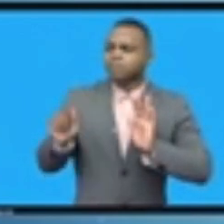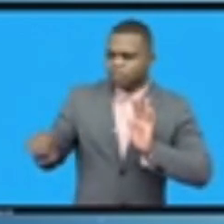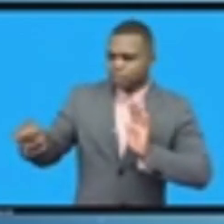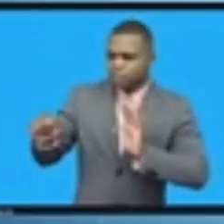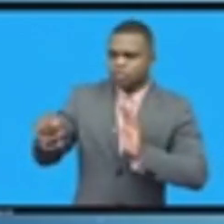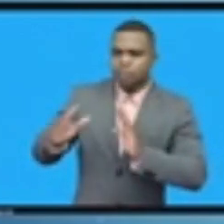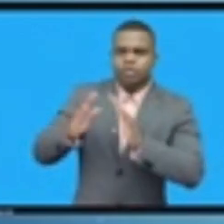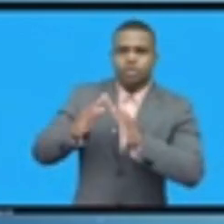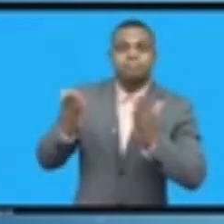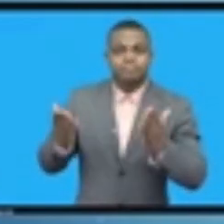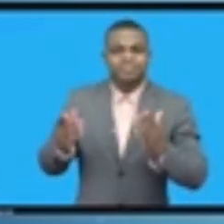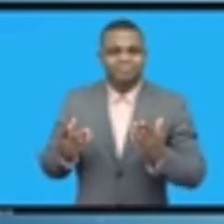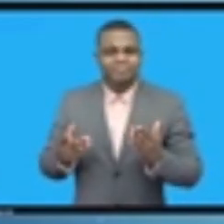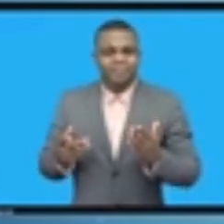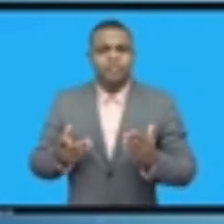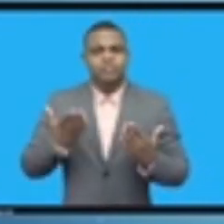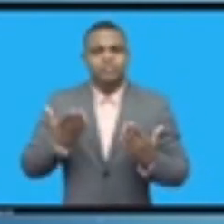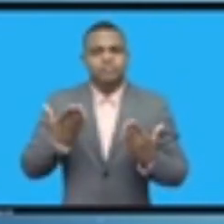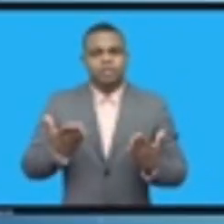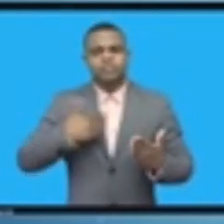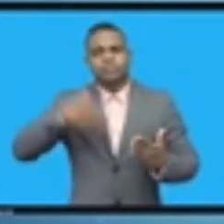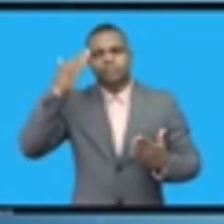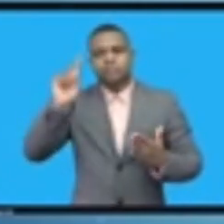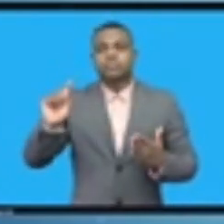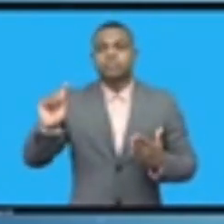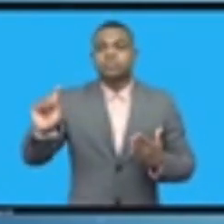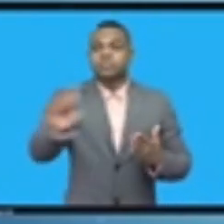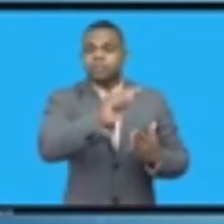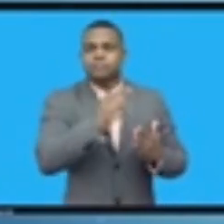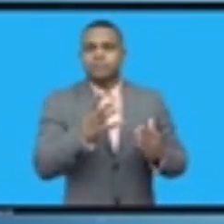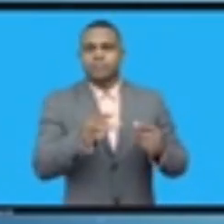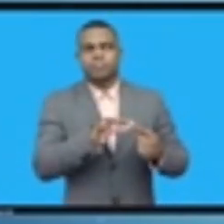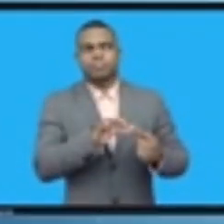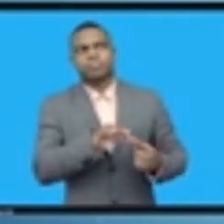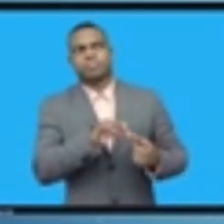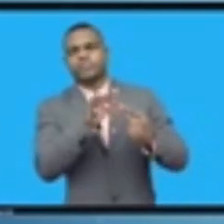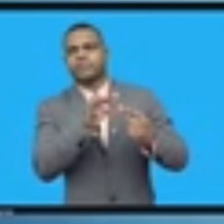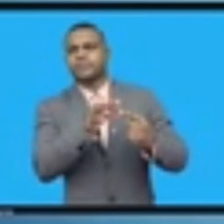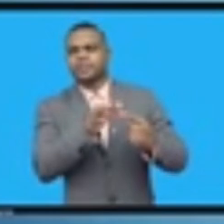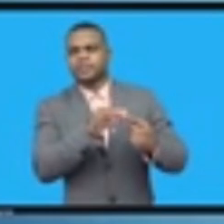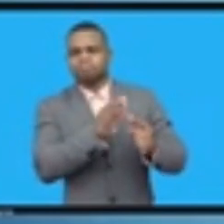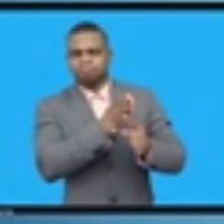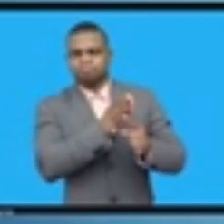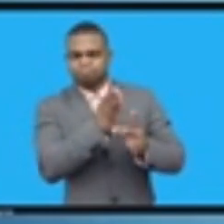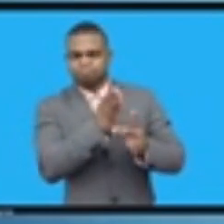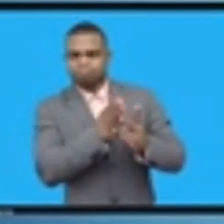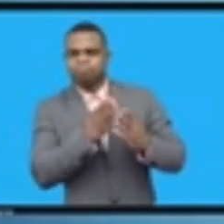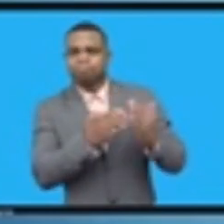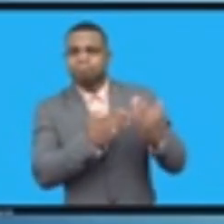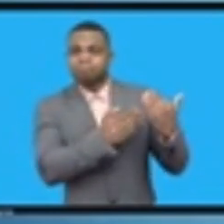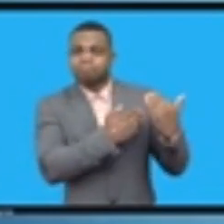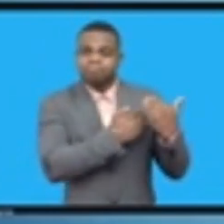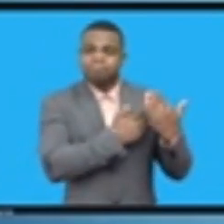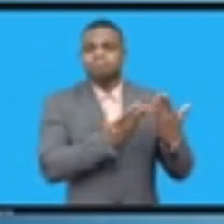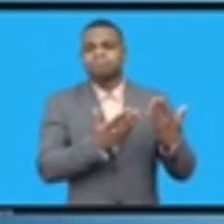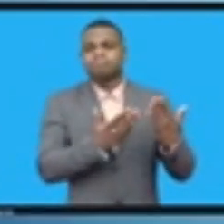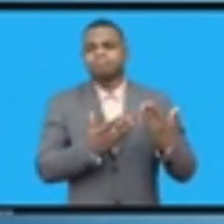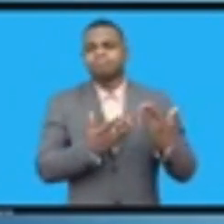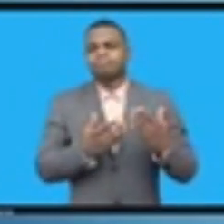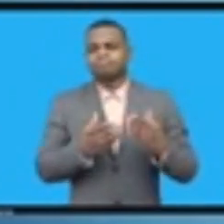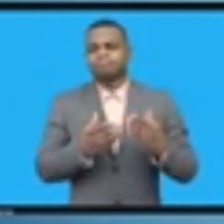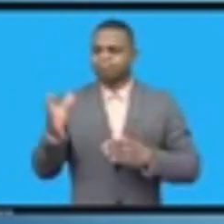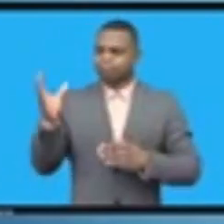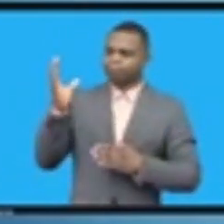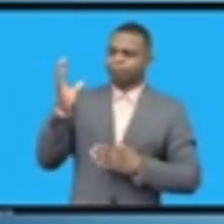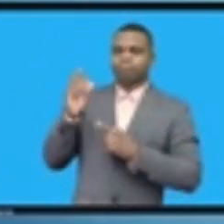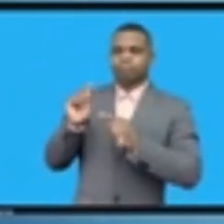都能够生存。我们注意到在还有一些其他重要的内容，问责制还有机构，